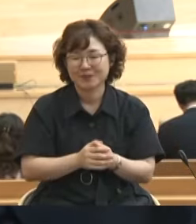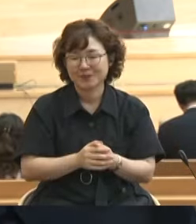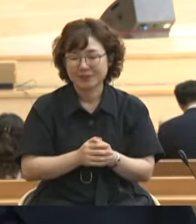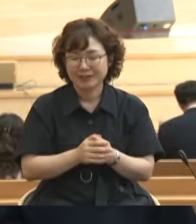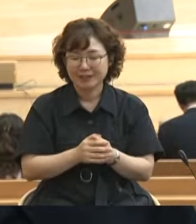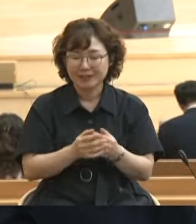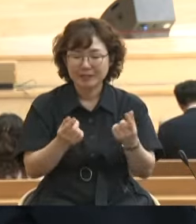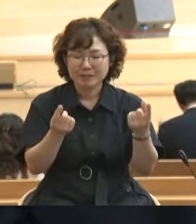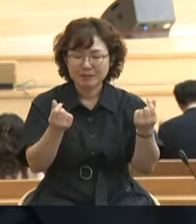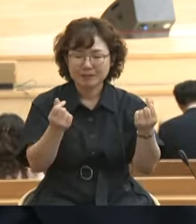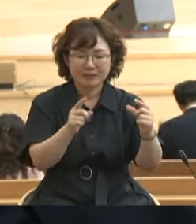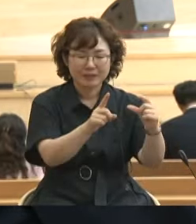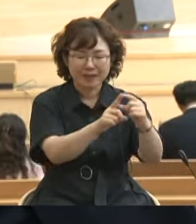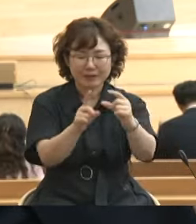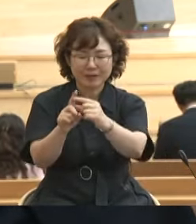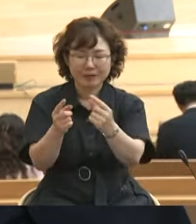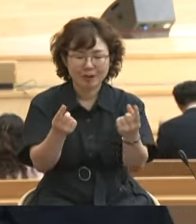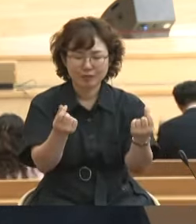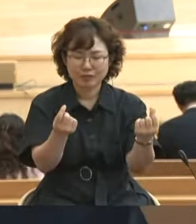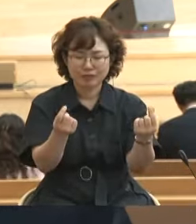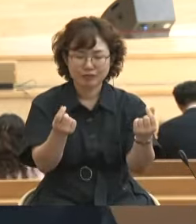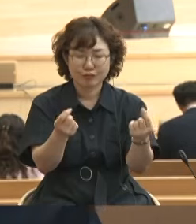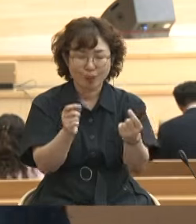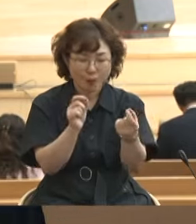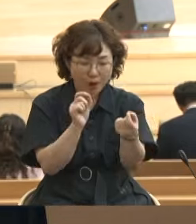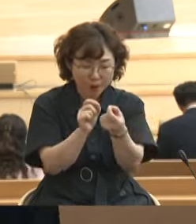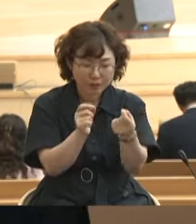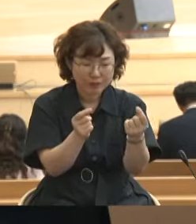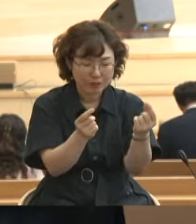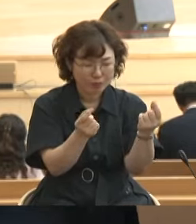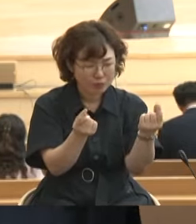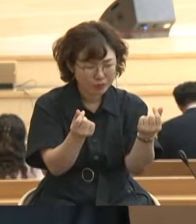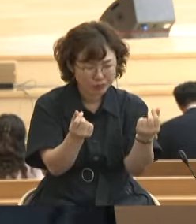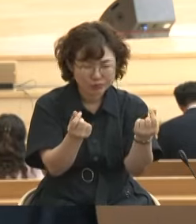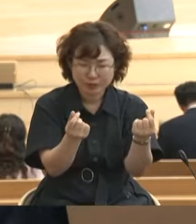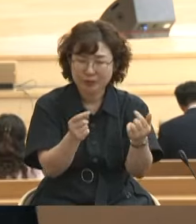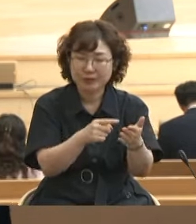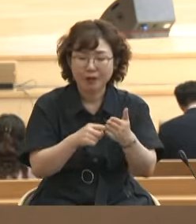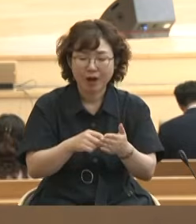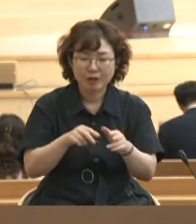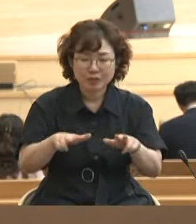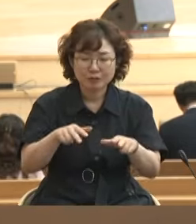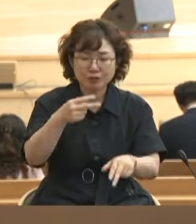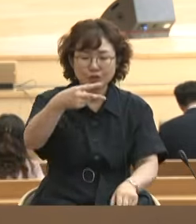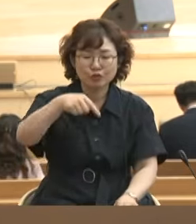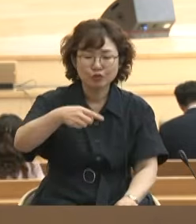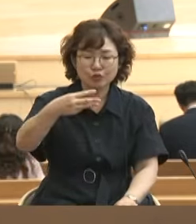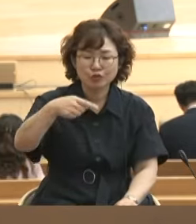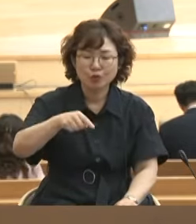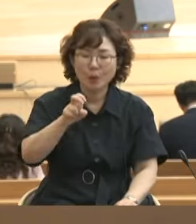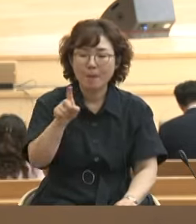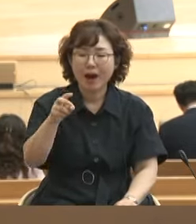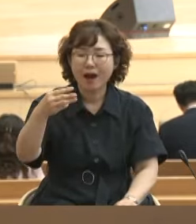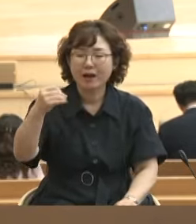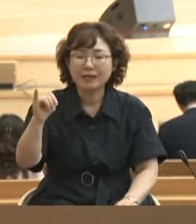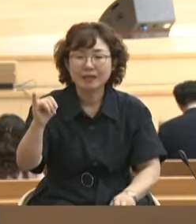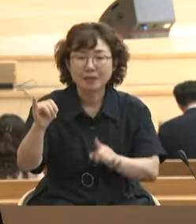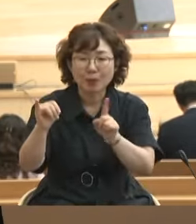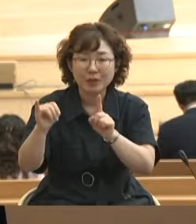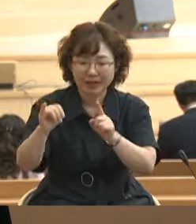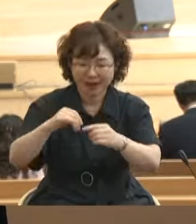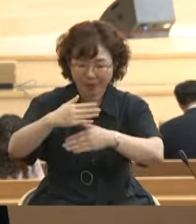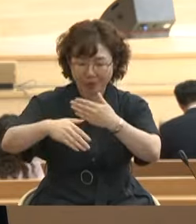인근 성경 본문에 이게 딱 나오는 거예요. 지금은 두루마리. 이게 뭐예요?